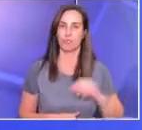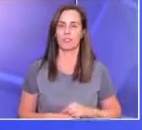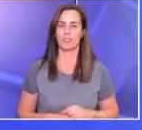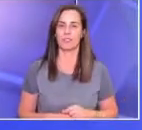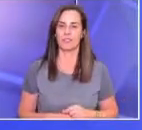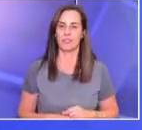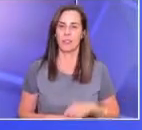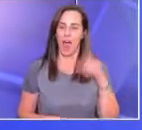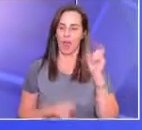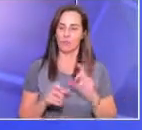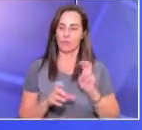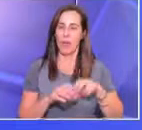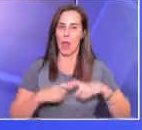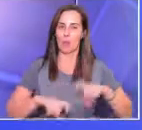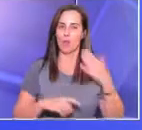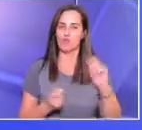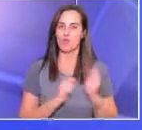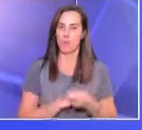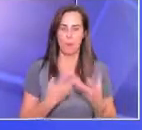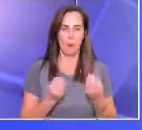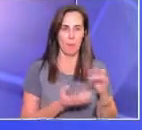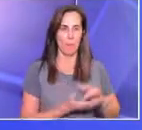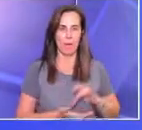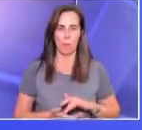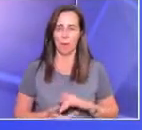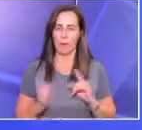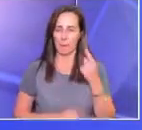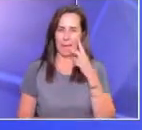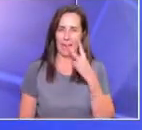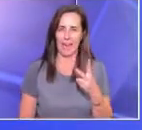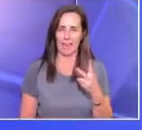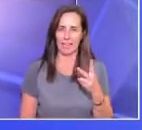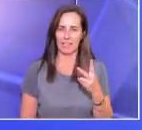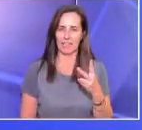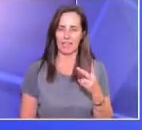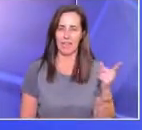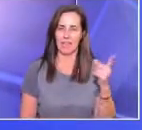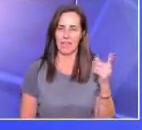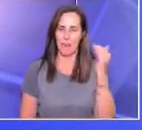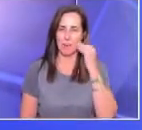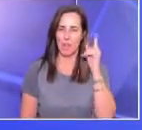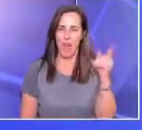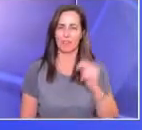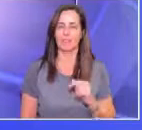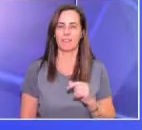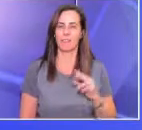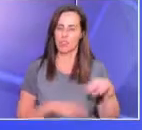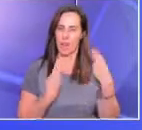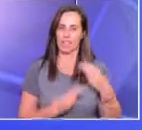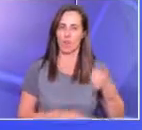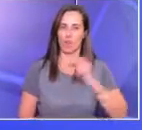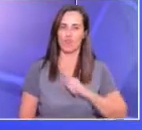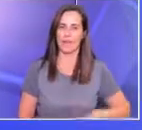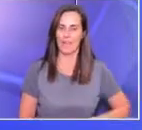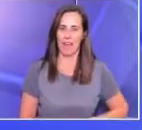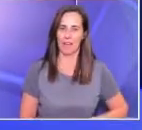יותר, אנשים נכנסו למועצות, והיה שינוי בהמון מקומות. במקרה ראינו את ג'קי לוי בבית שען, שחזר להיות ראש עירייה